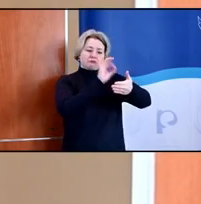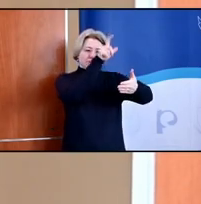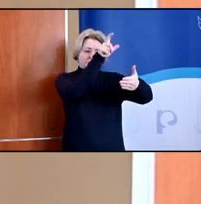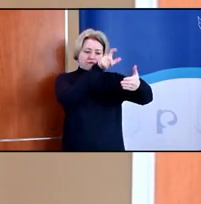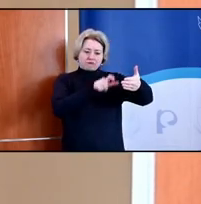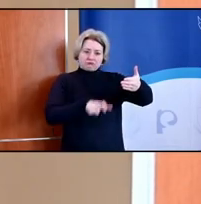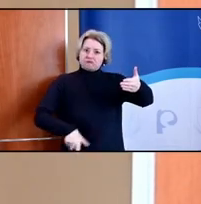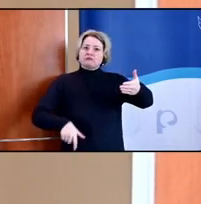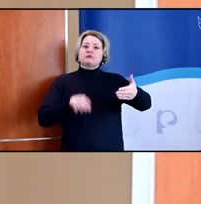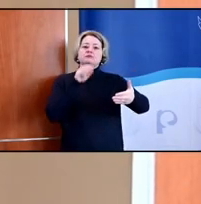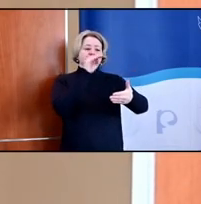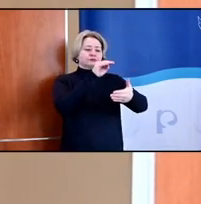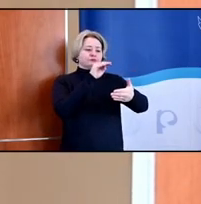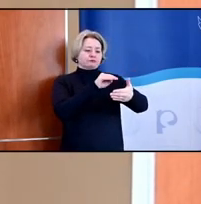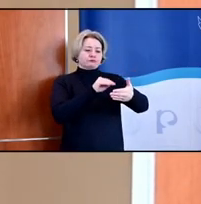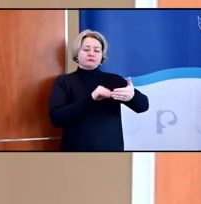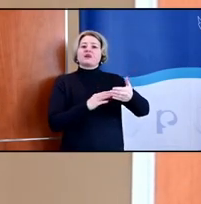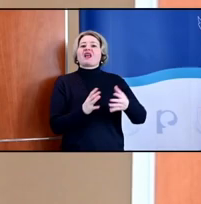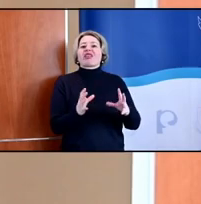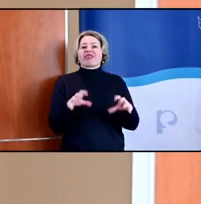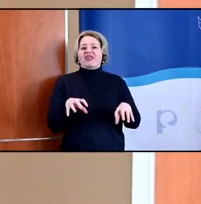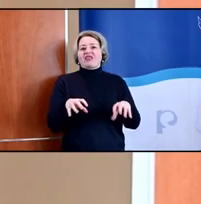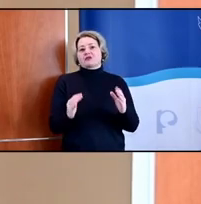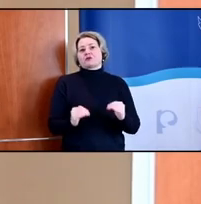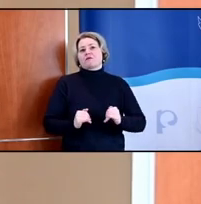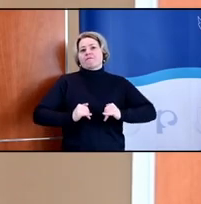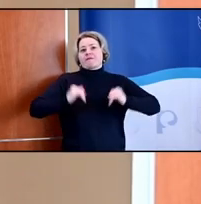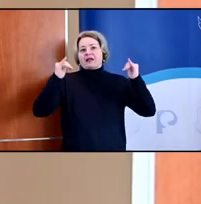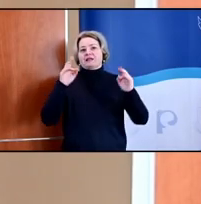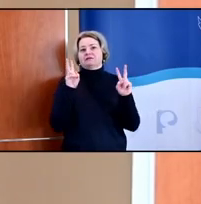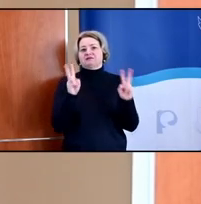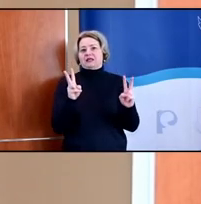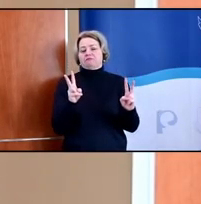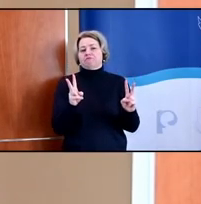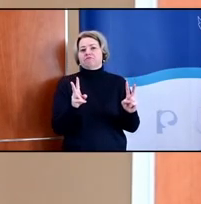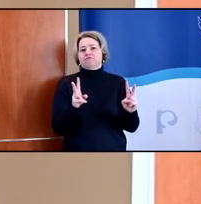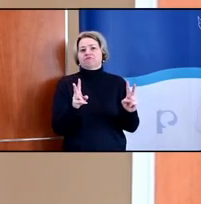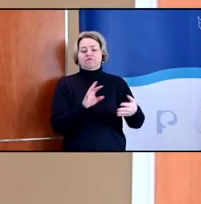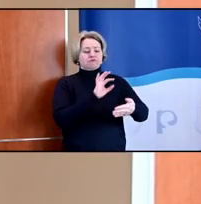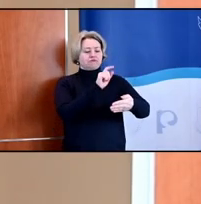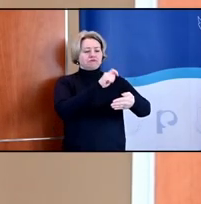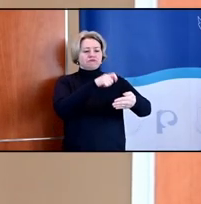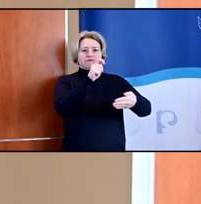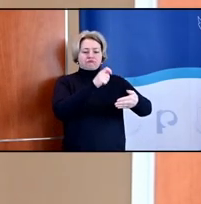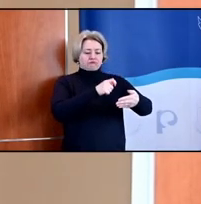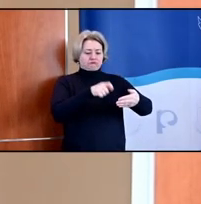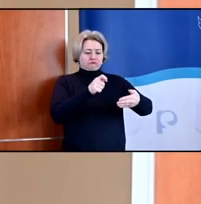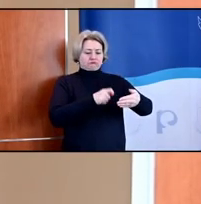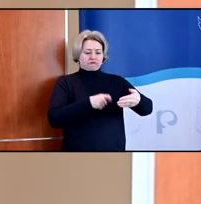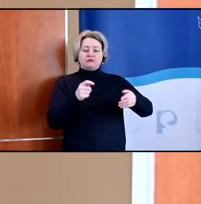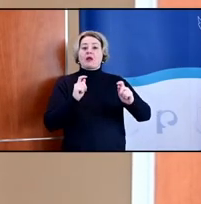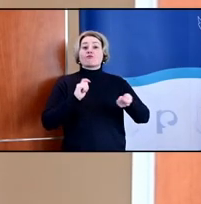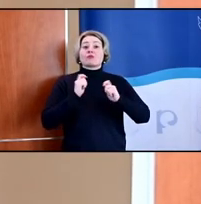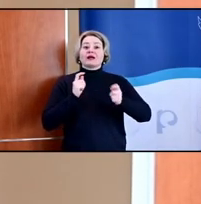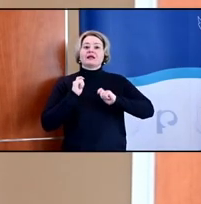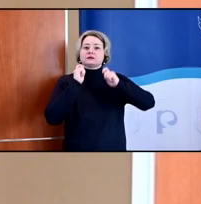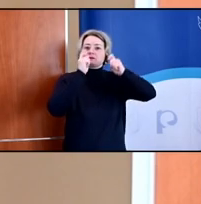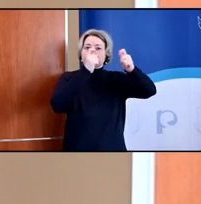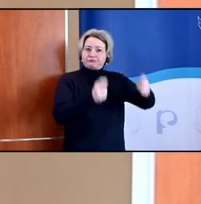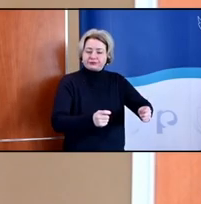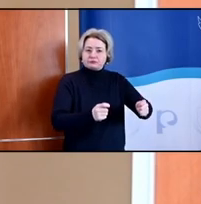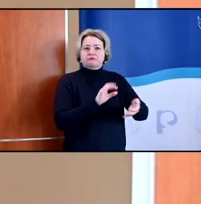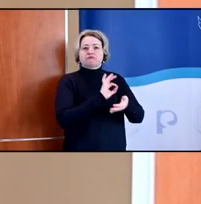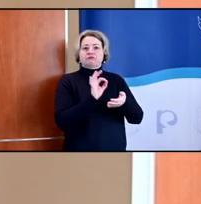amiket fejleszteni kell ezek alapján a l alapján megírták a pályázatukat a kulturális